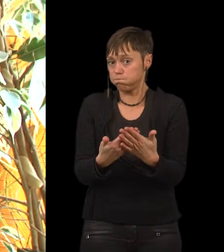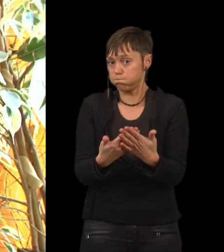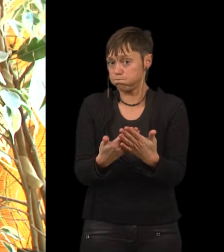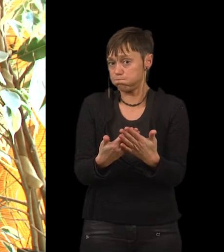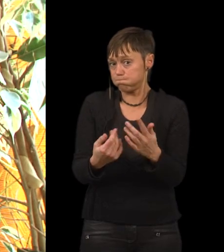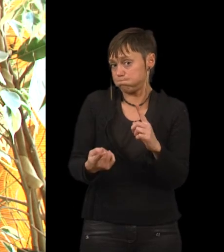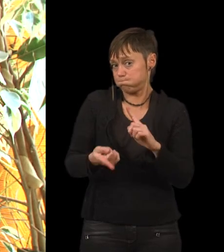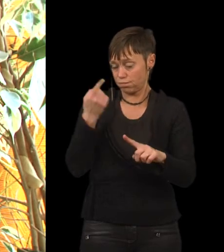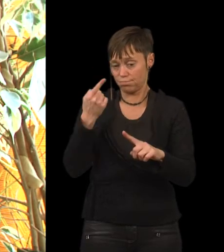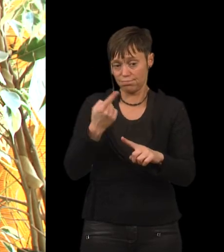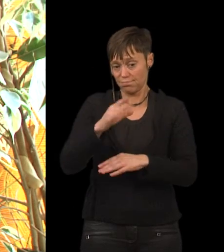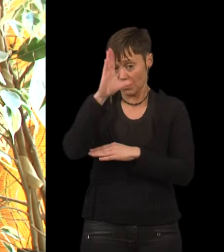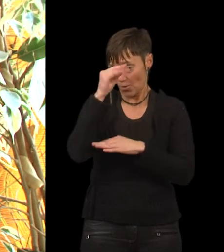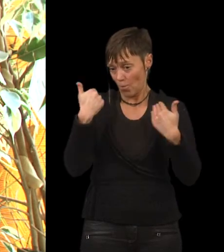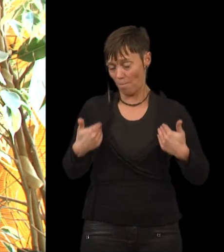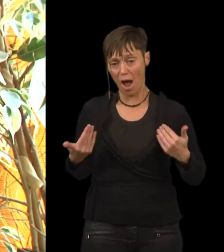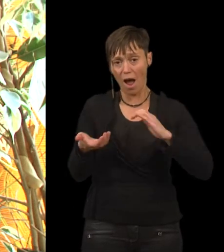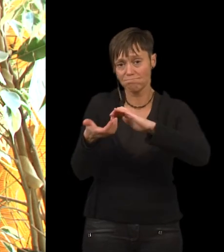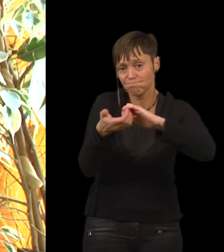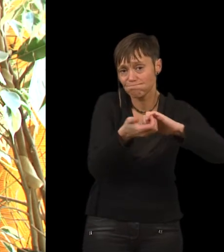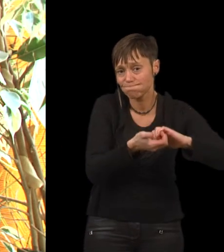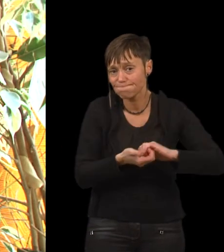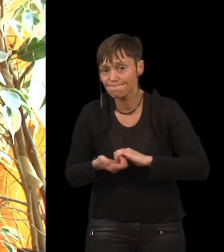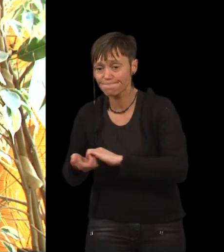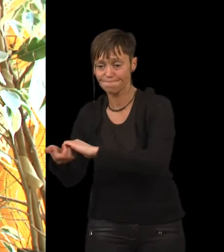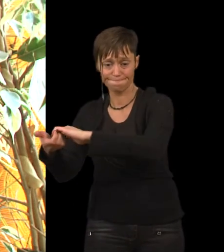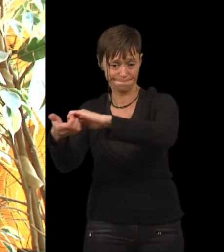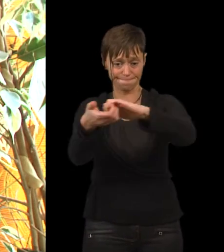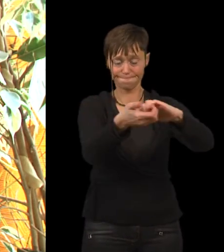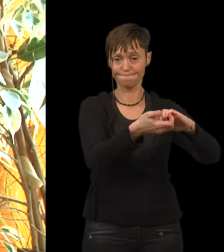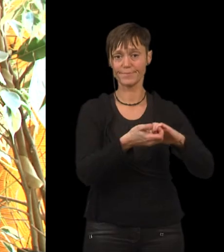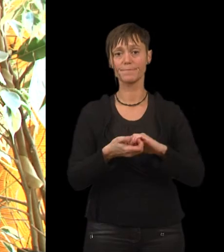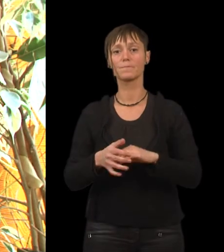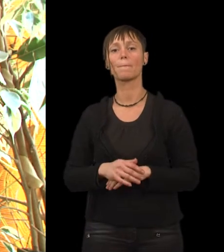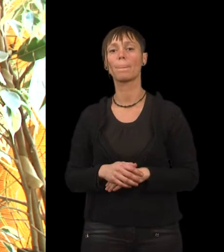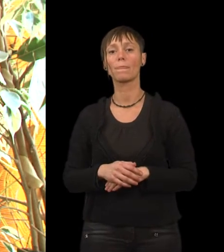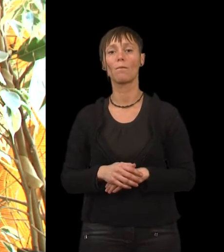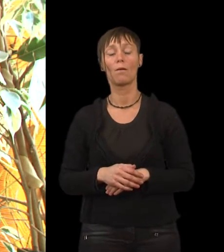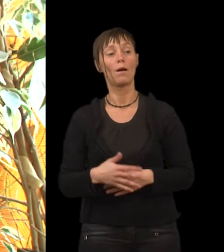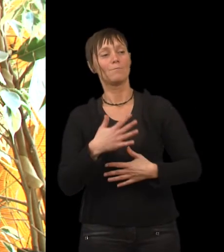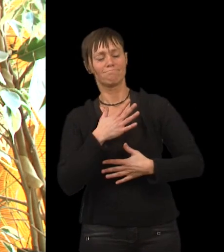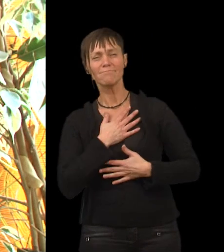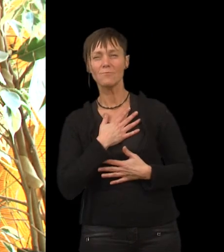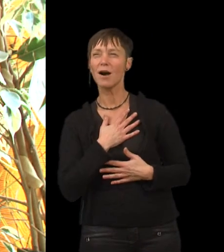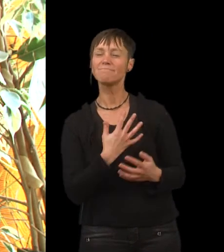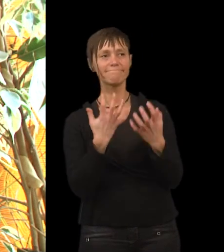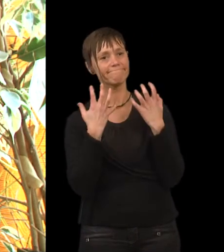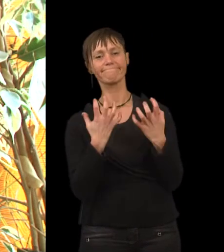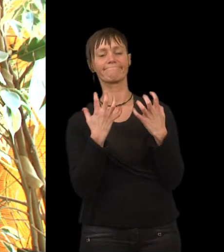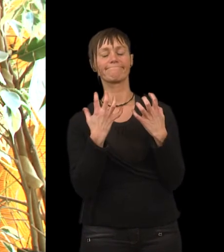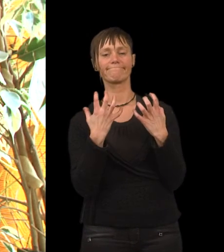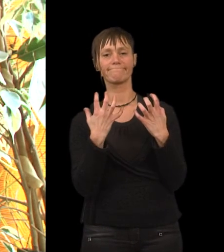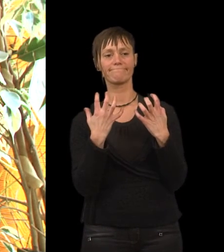L'handicap, on peut le vivre bien. On doit les